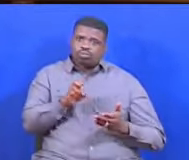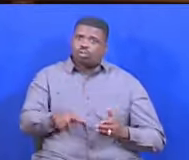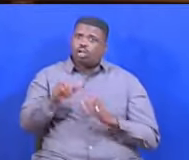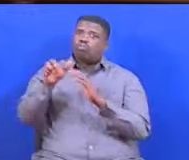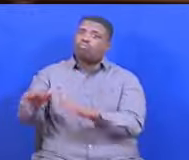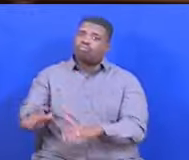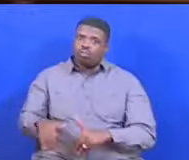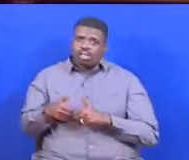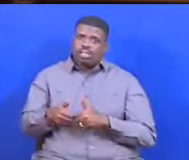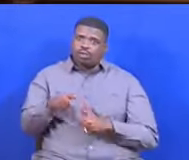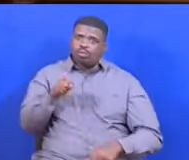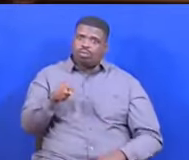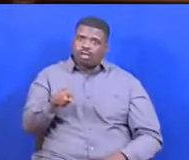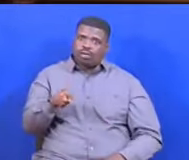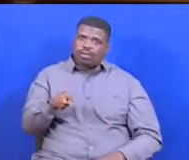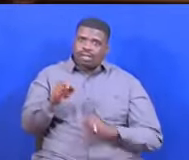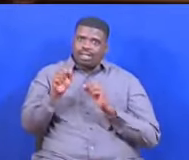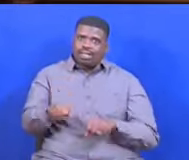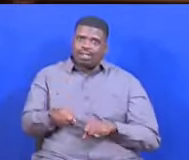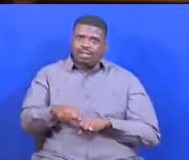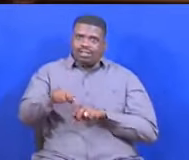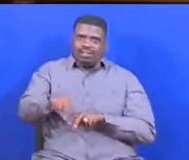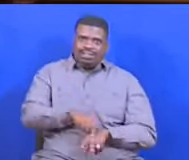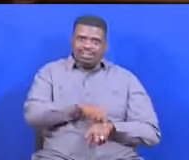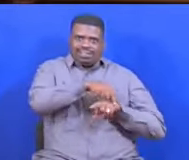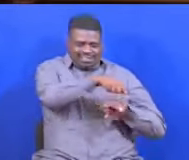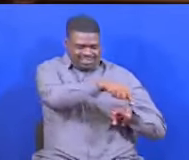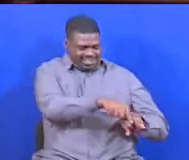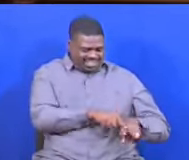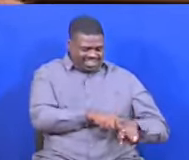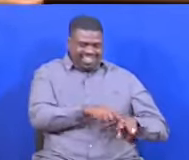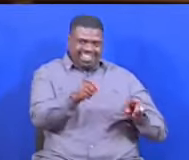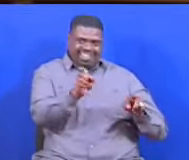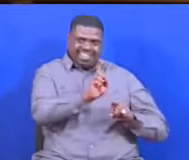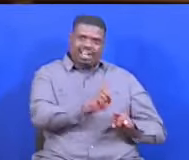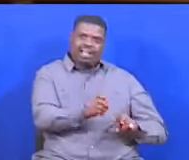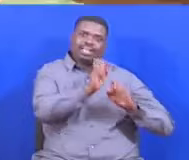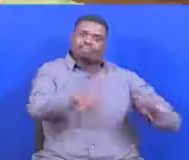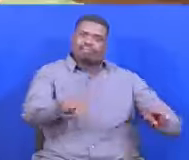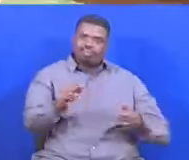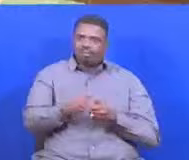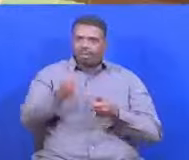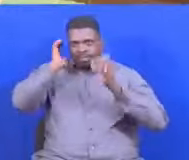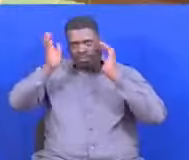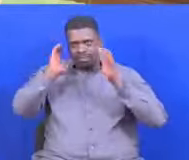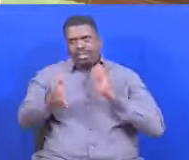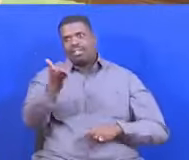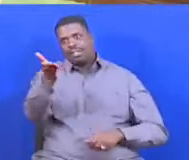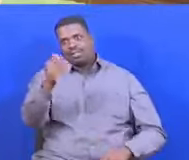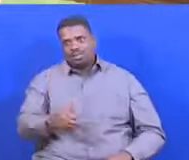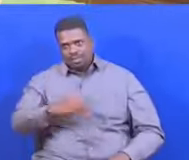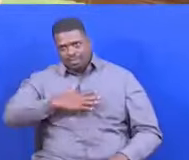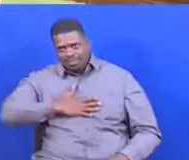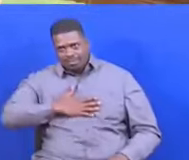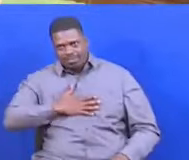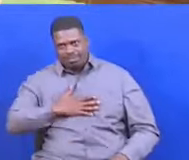ubunge wewe lazima tu utavaa kanda mbili, moja nyekundu moja ya kijani, utakuwa umeshachanganyikiwa. Asante sana.